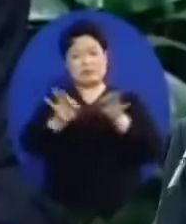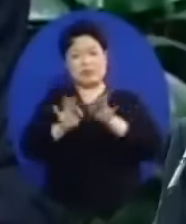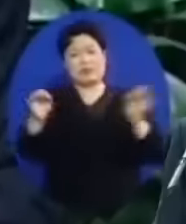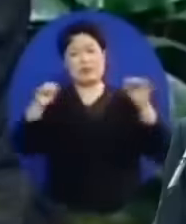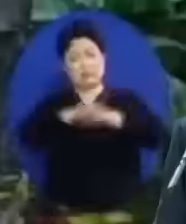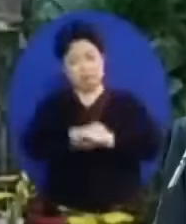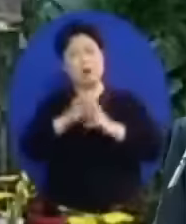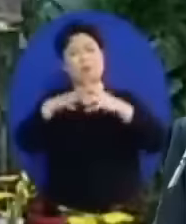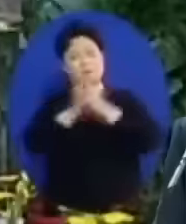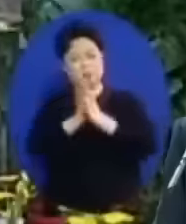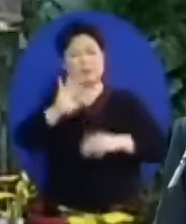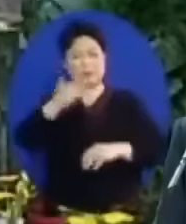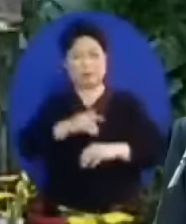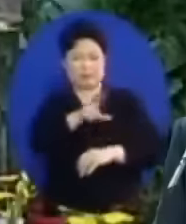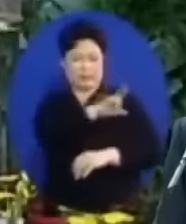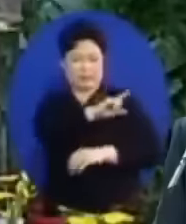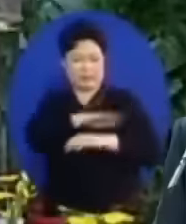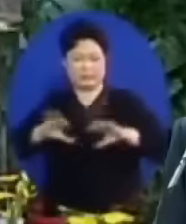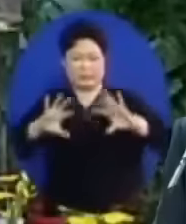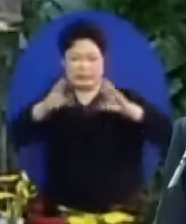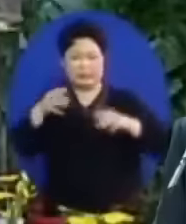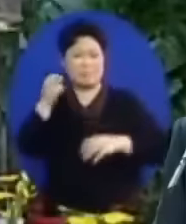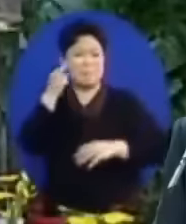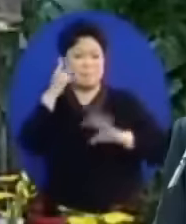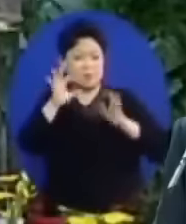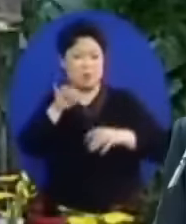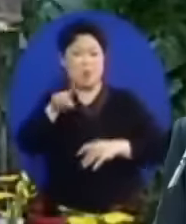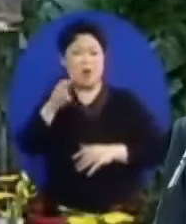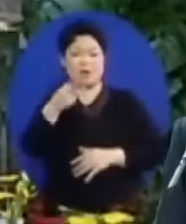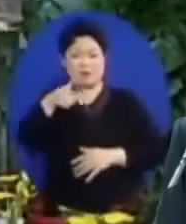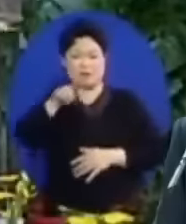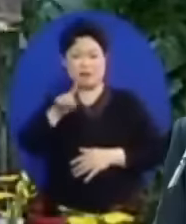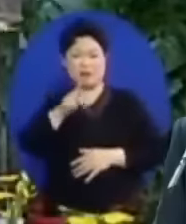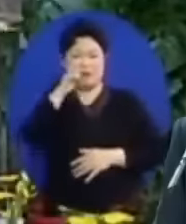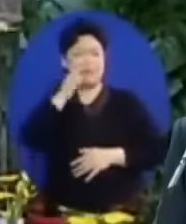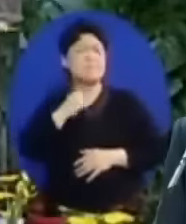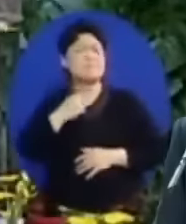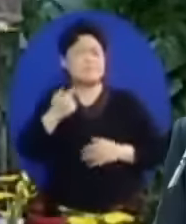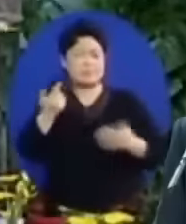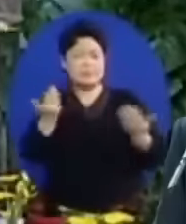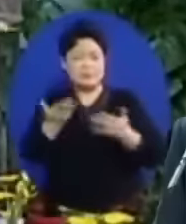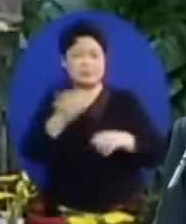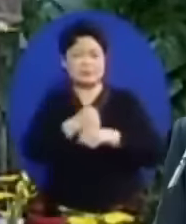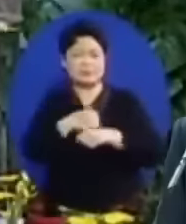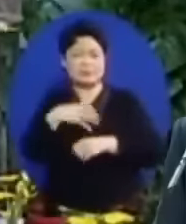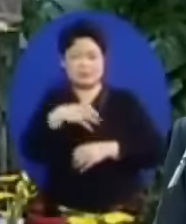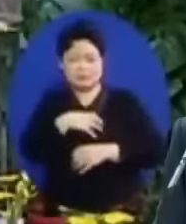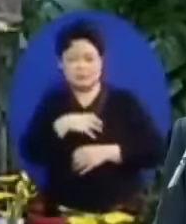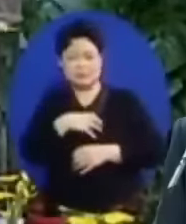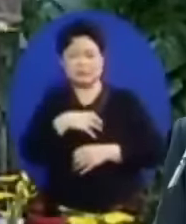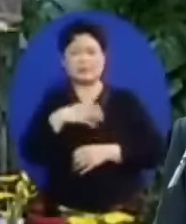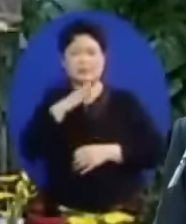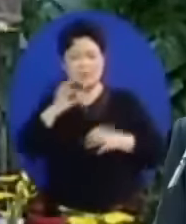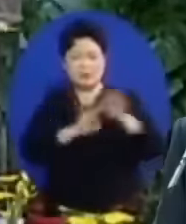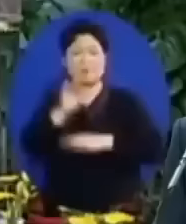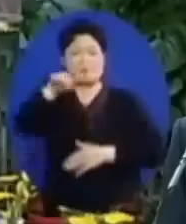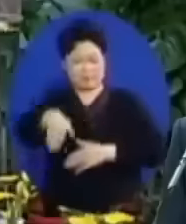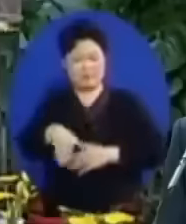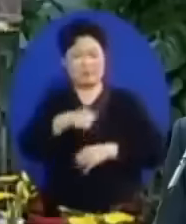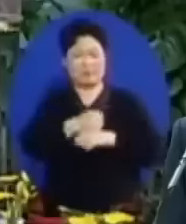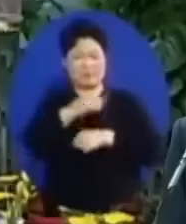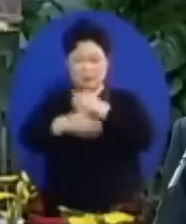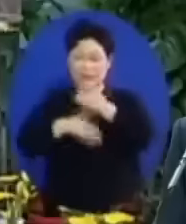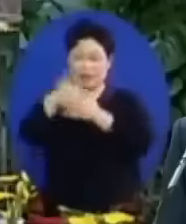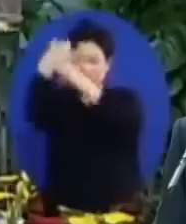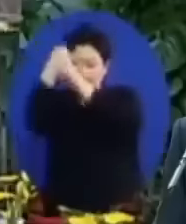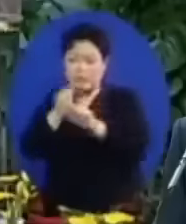것입니다. 자, 가장 잘 사는 나라인 미국 월가의 비극은 전 세계를 경제적인 위기나 어려움에 빠지게 한 것입니다.